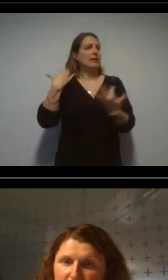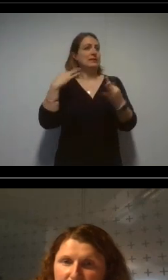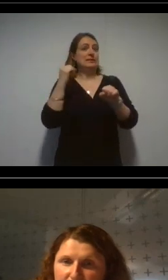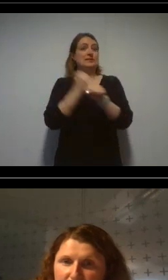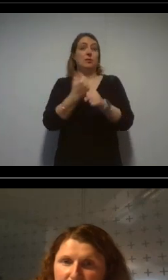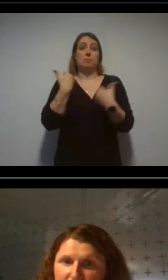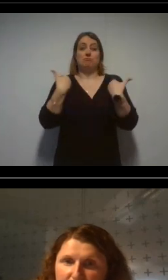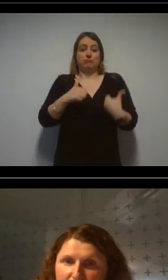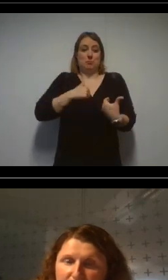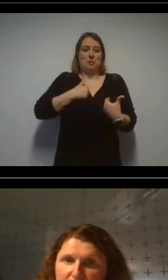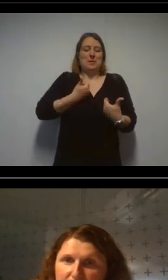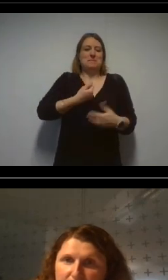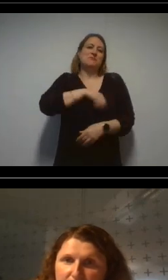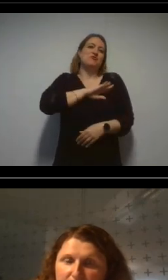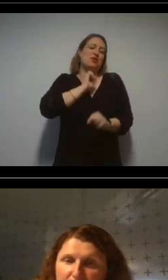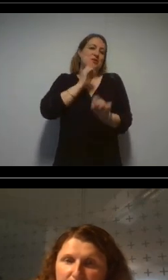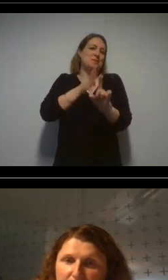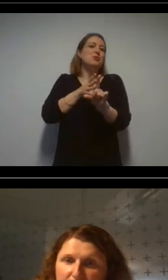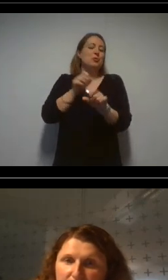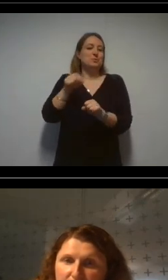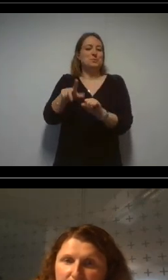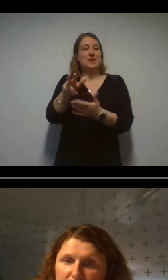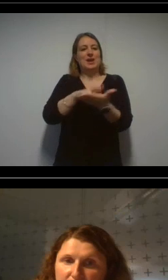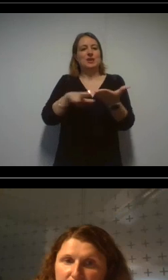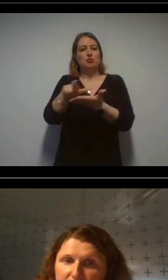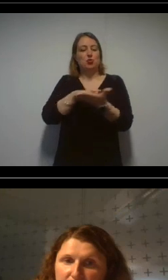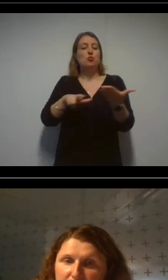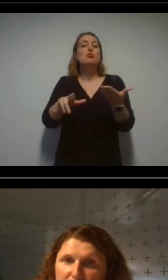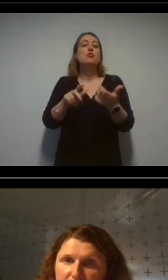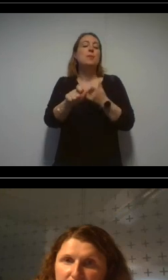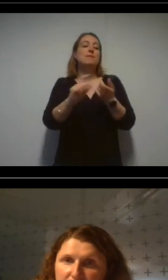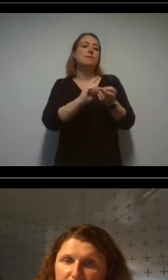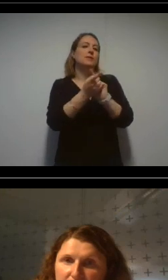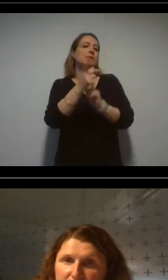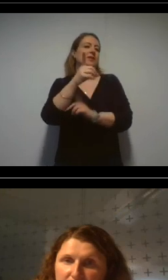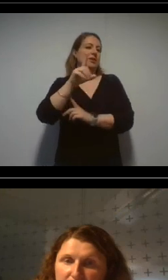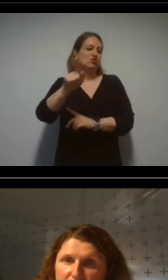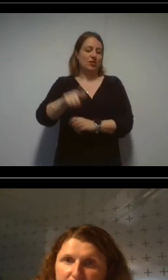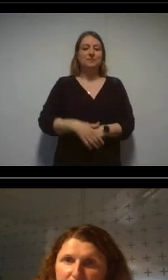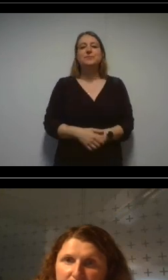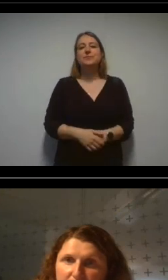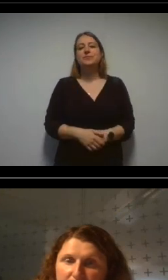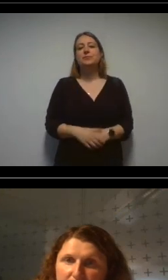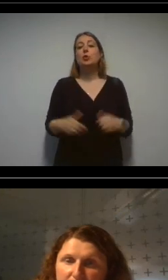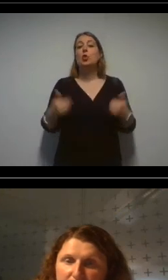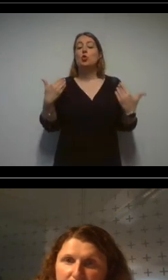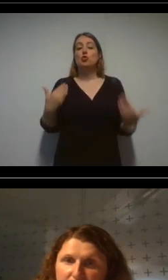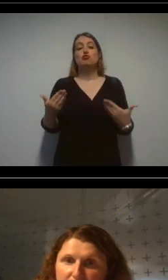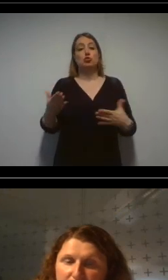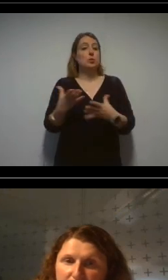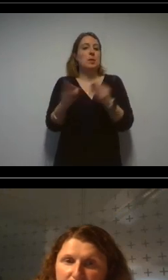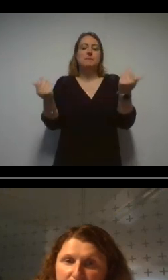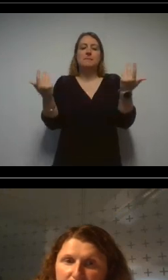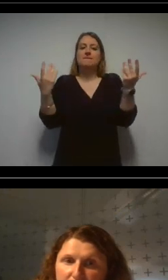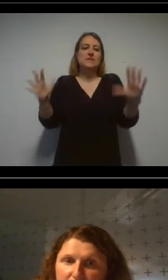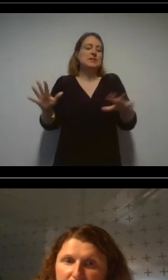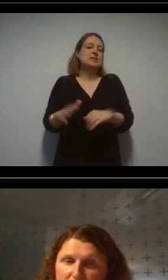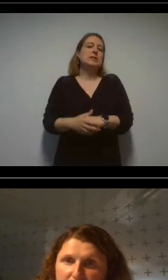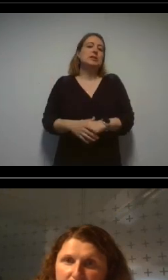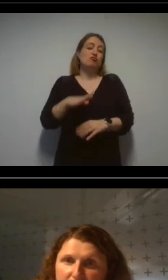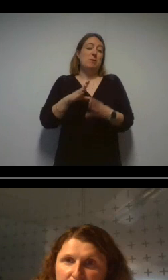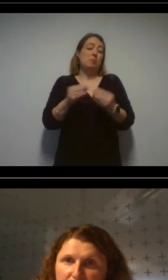mission sur cette région-là avant de devenir DG. Aujourd'hui, on n'y est plus. On a pas mal de